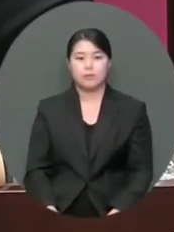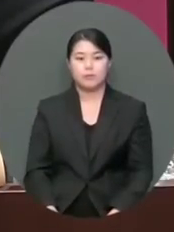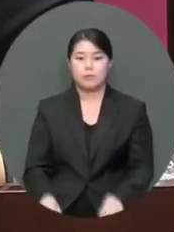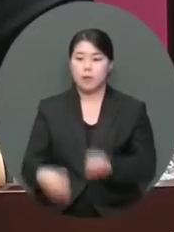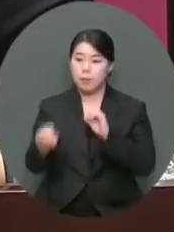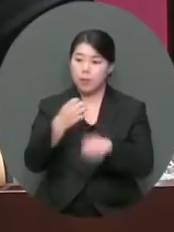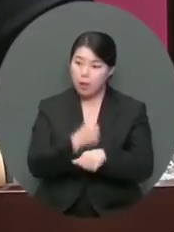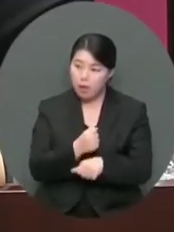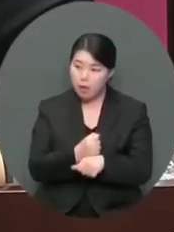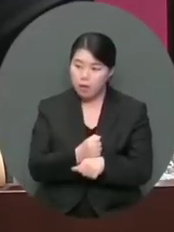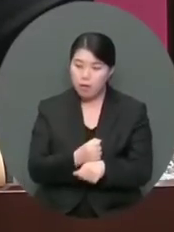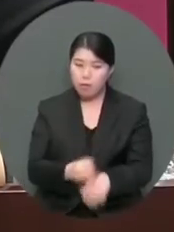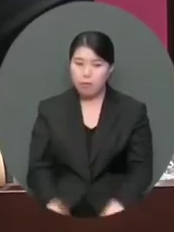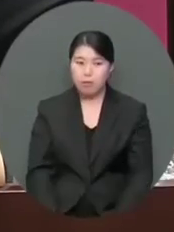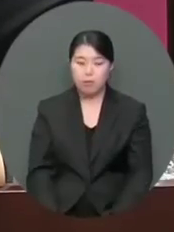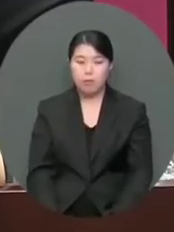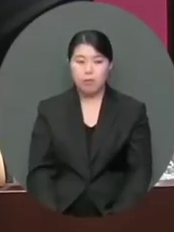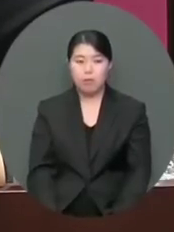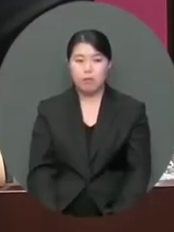답변할까요?